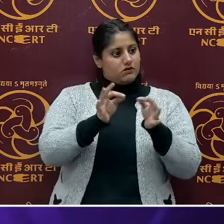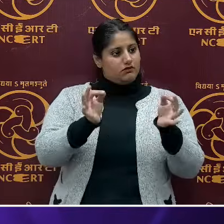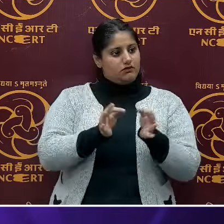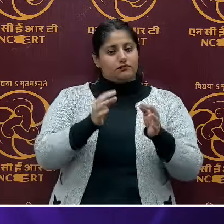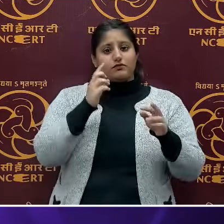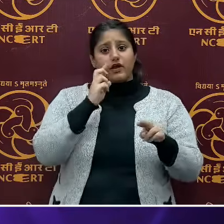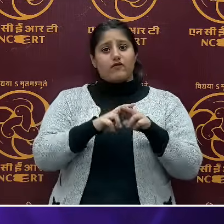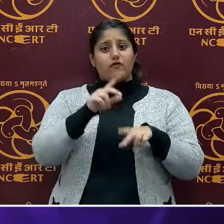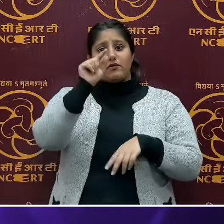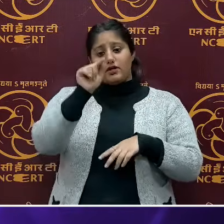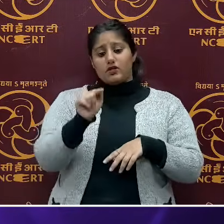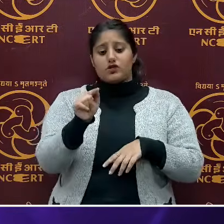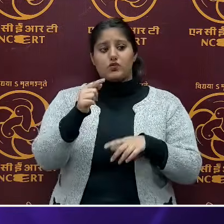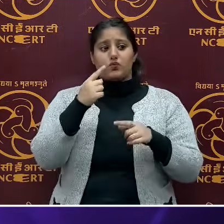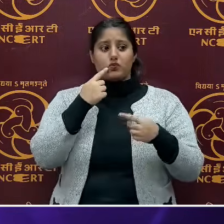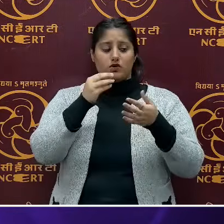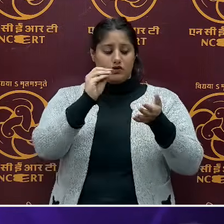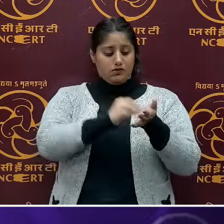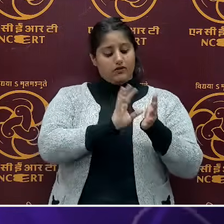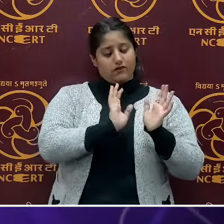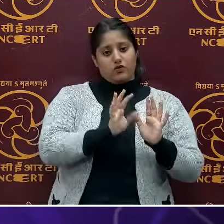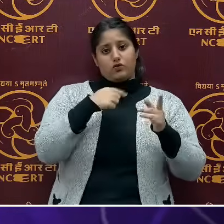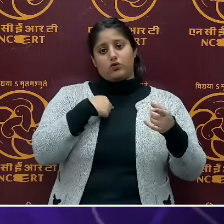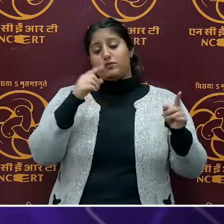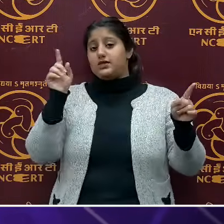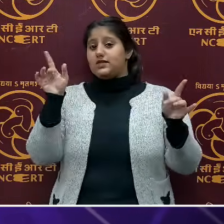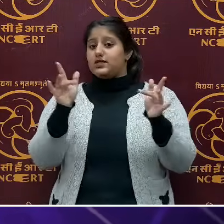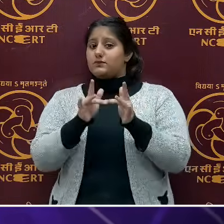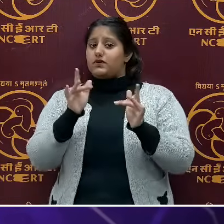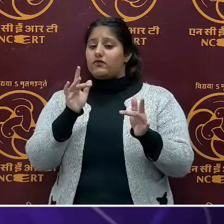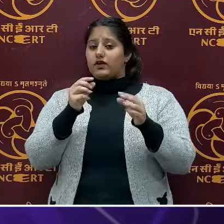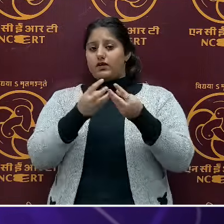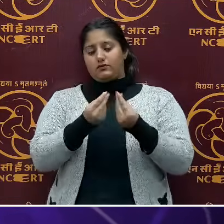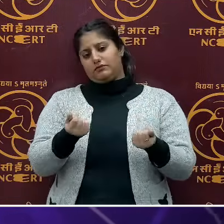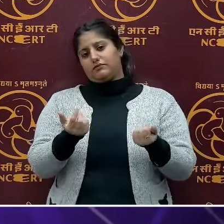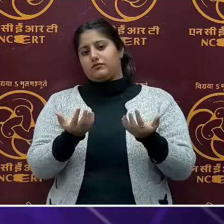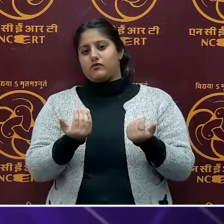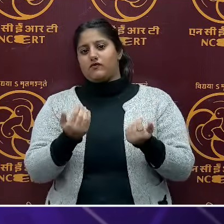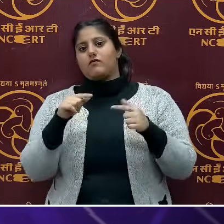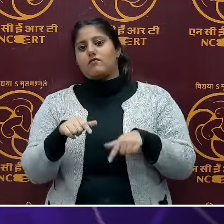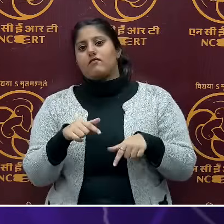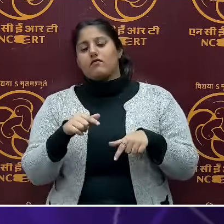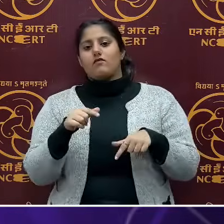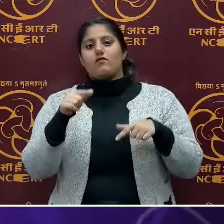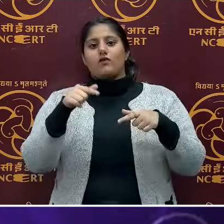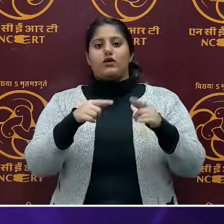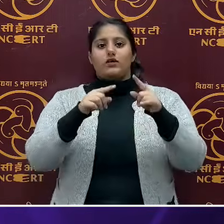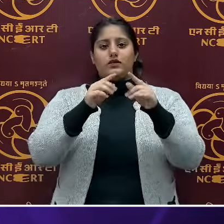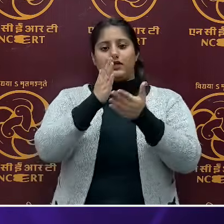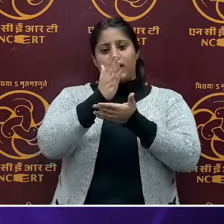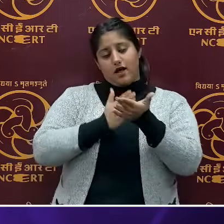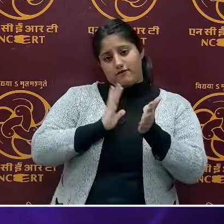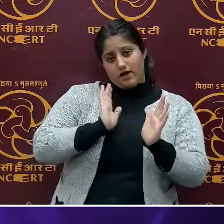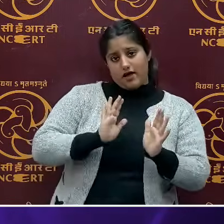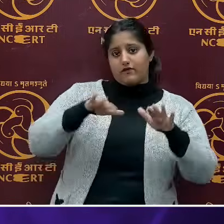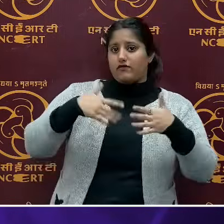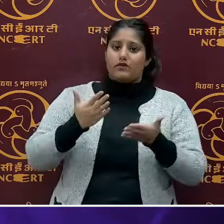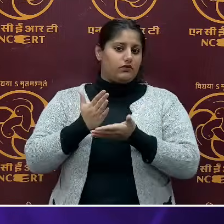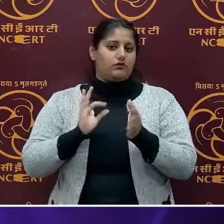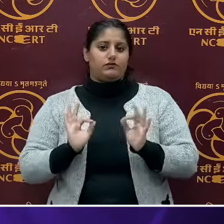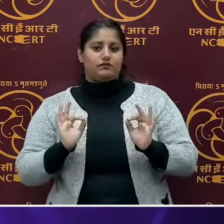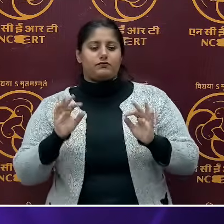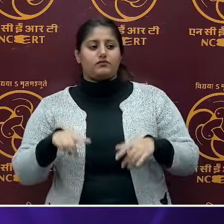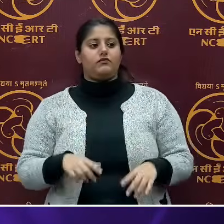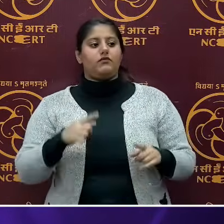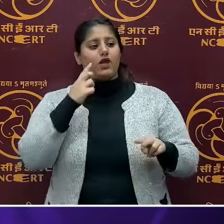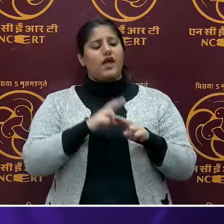अगर ratio हमारे पास दिया होगा, then हम accurately निकाल सकते हैं whether वो proportion में है कि नहीं है. ठीक. Basically,